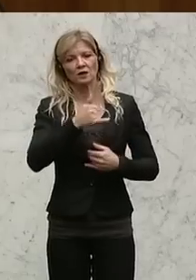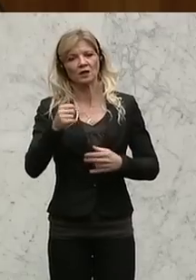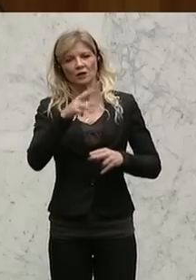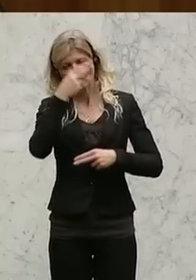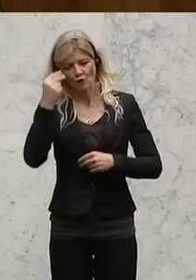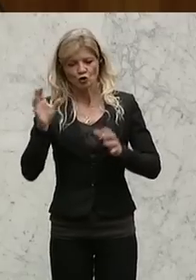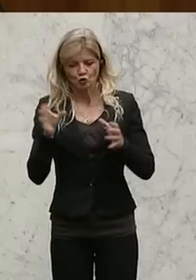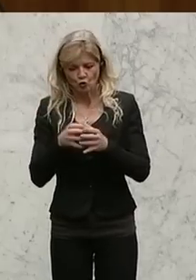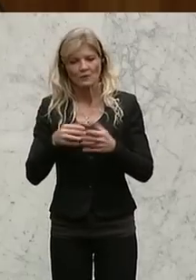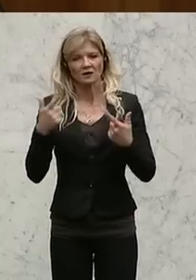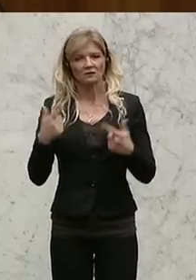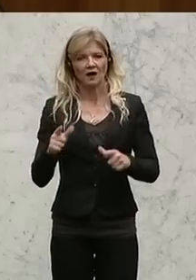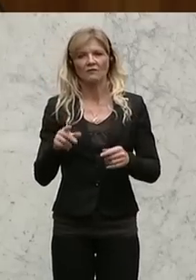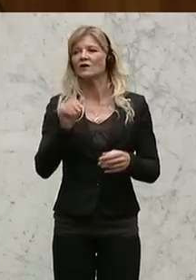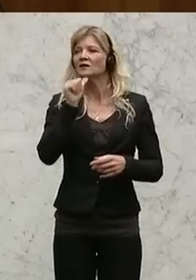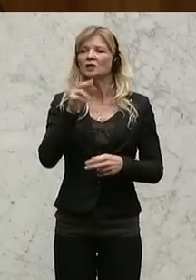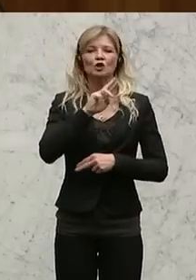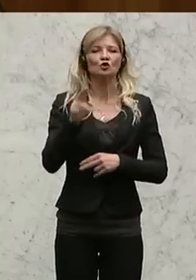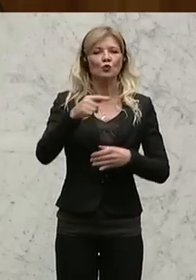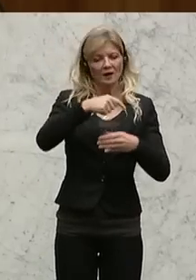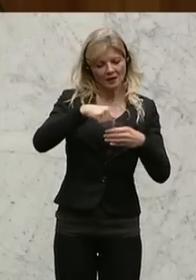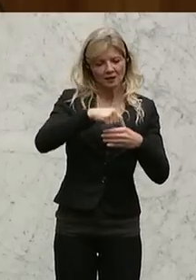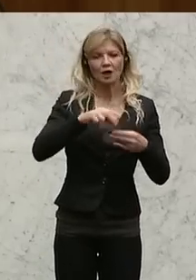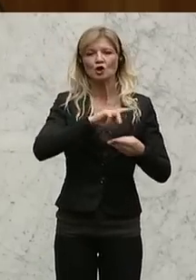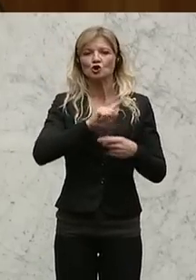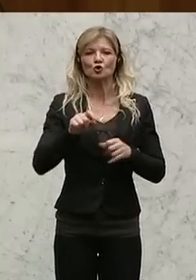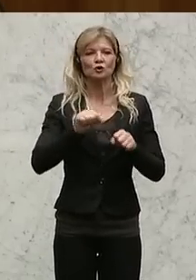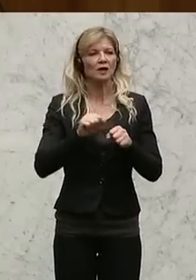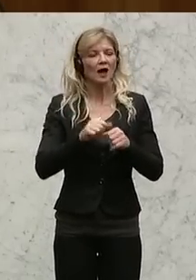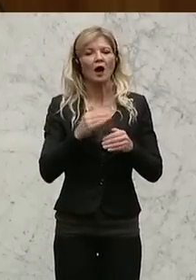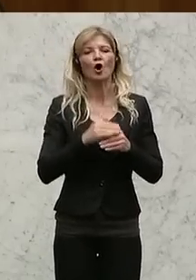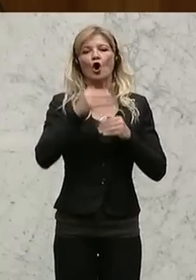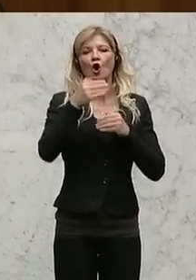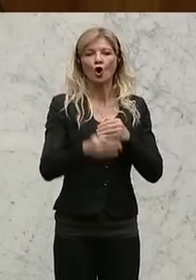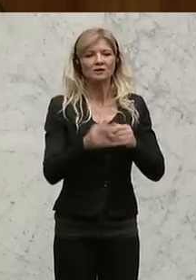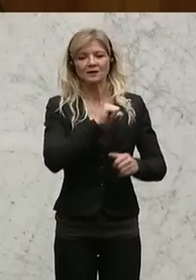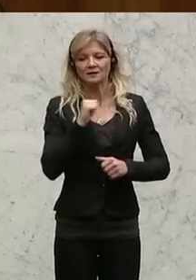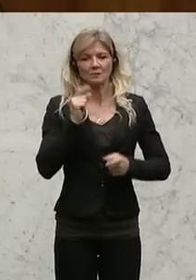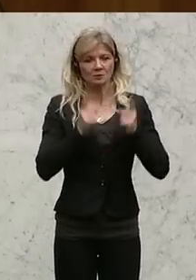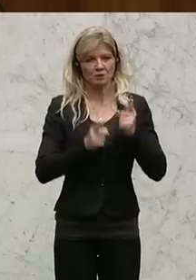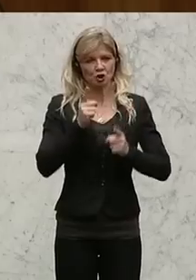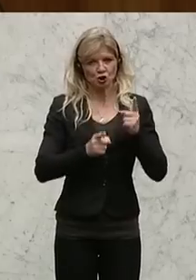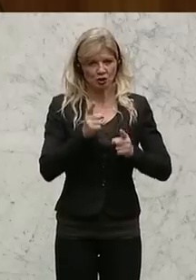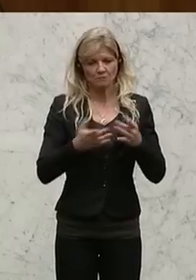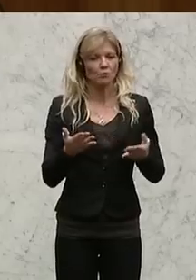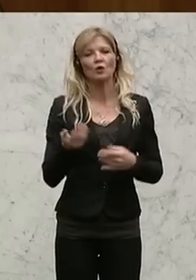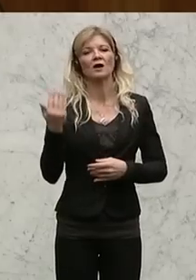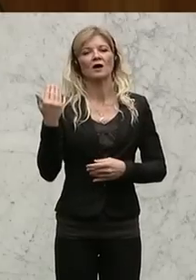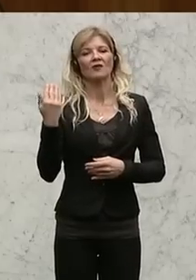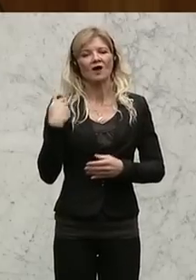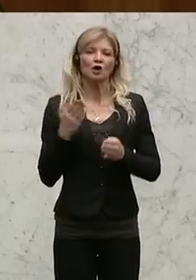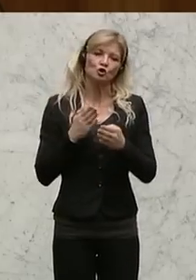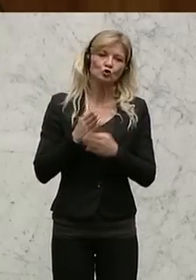äußere Selbstbestimmungsrecht Südtirols durch die Autonomie aufgehoben oder verbraucht worden ist. Das ist